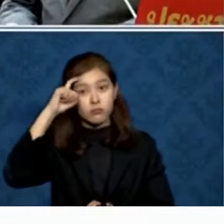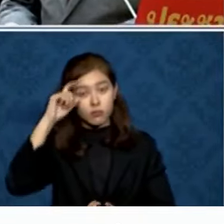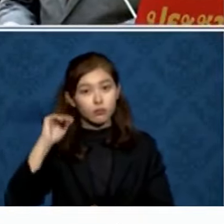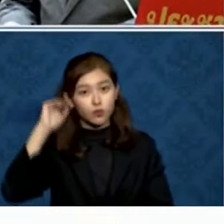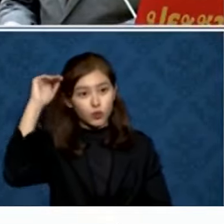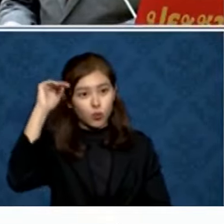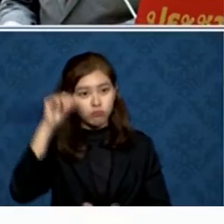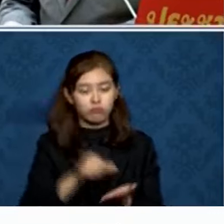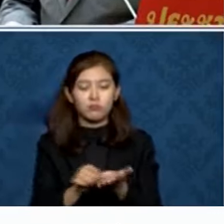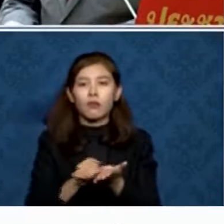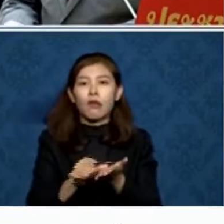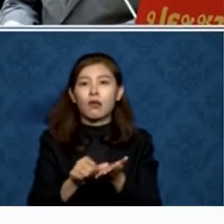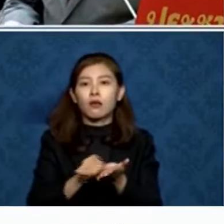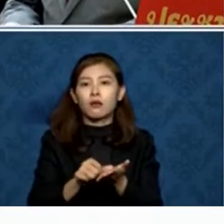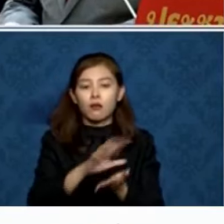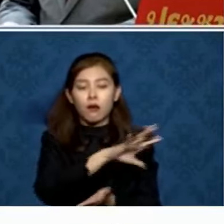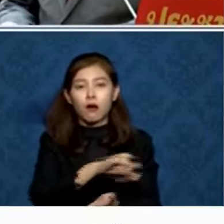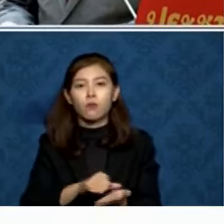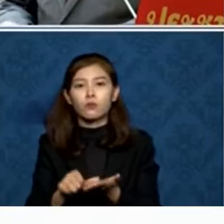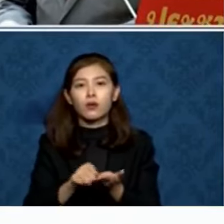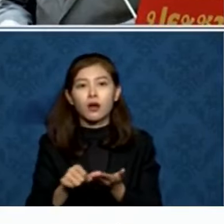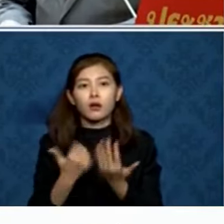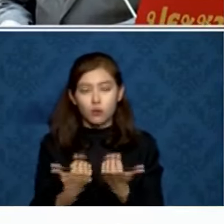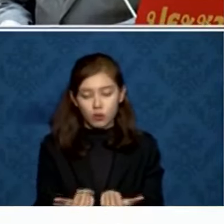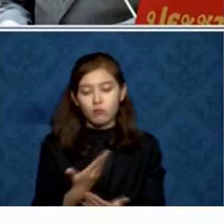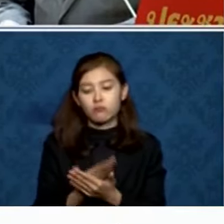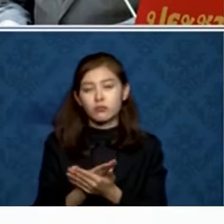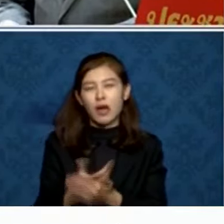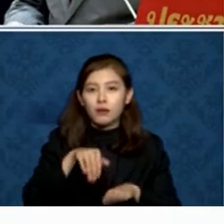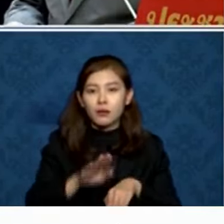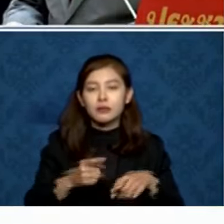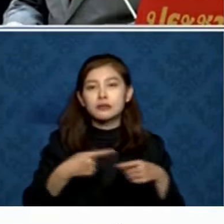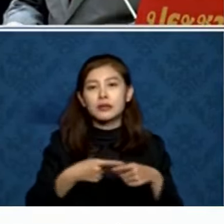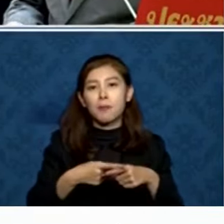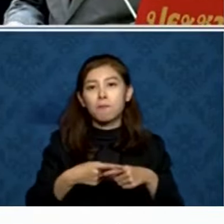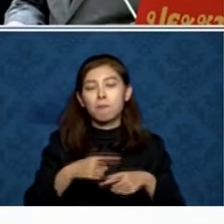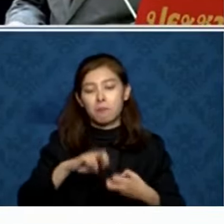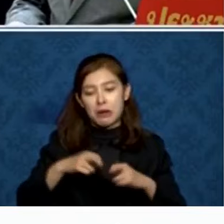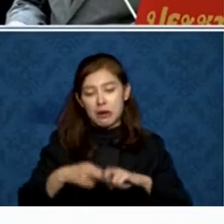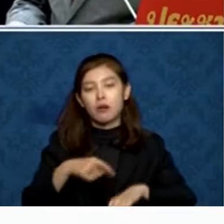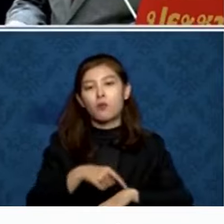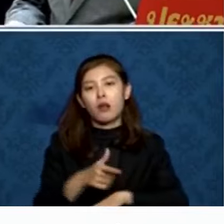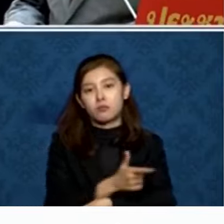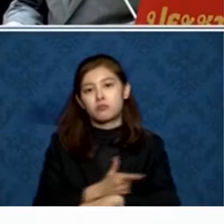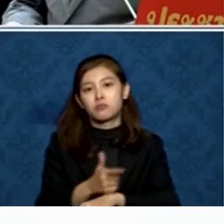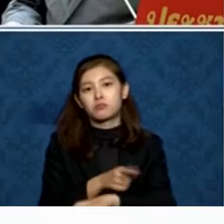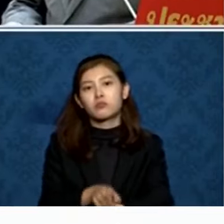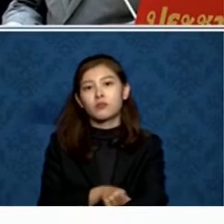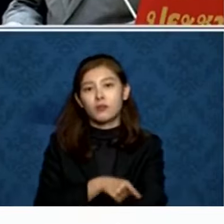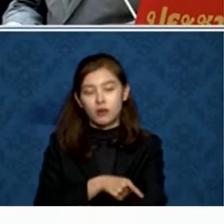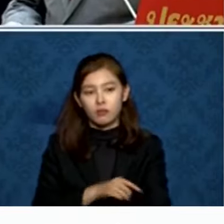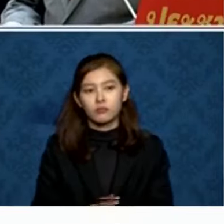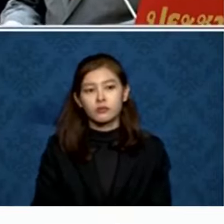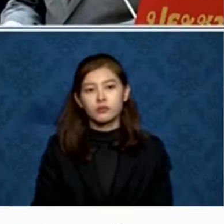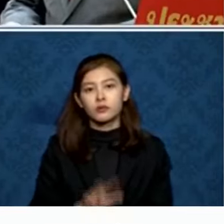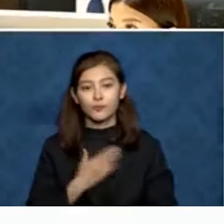ล้านในโครงการเงินดิจิทัลได้ภายใน 4ปีเป็นแค่วาทกรรมทางการเมืองแล้วขอให้นายกอ่ะอยู่ครบวาระใช้หนี้